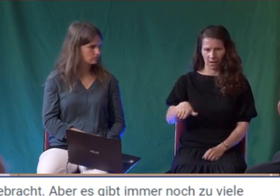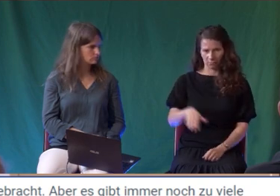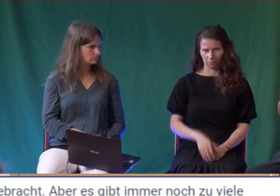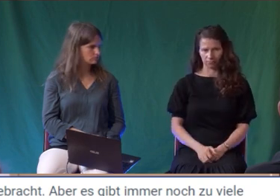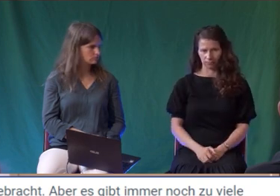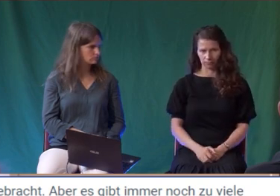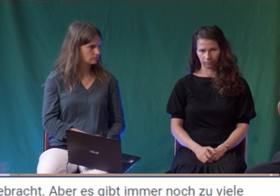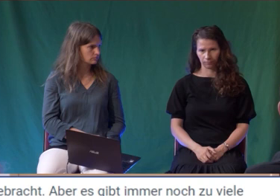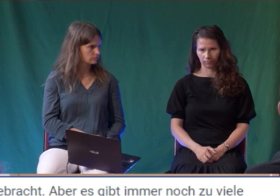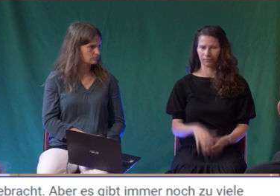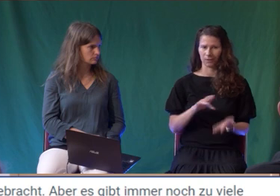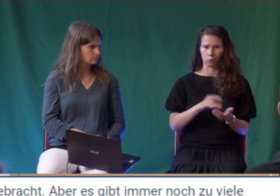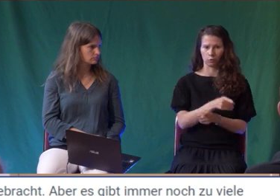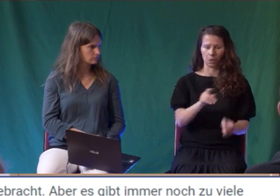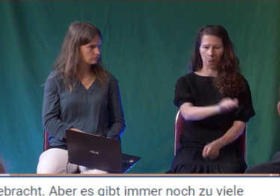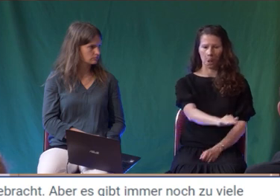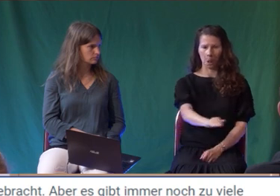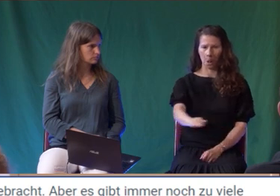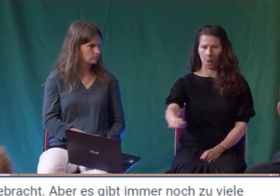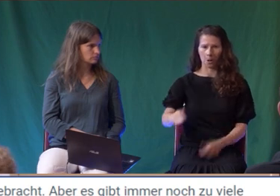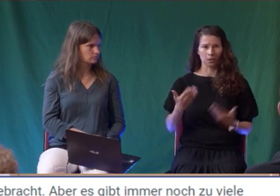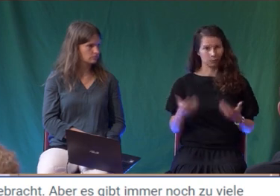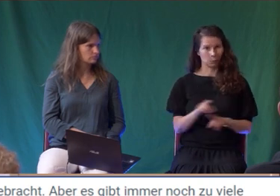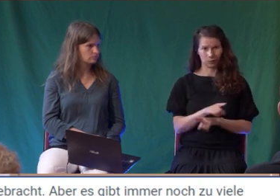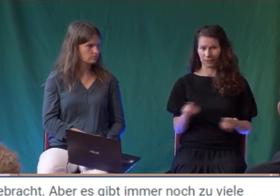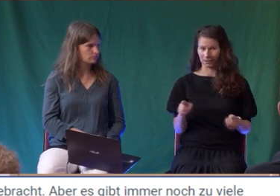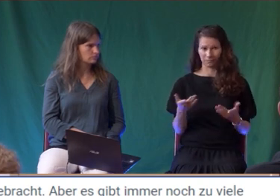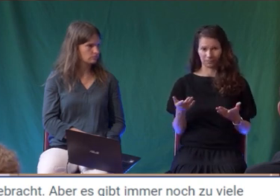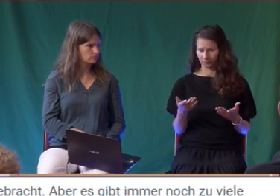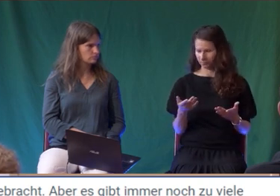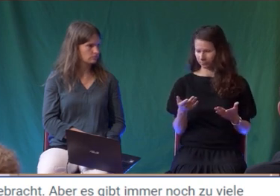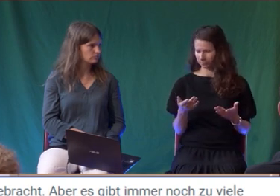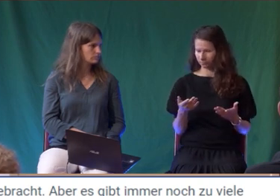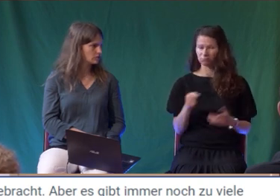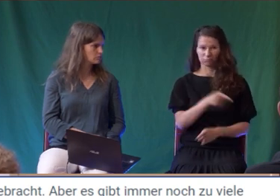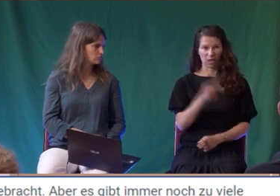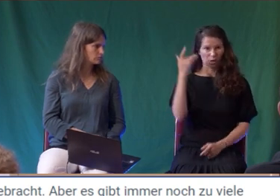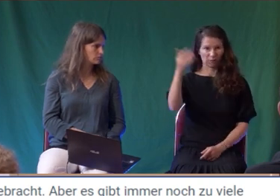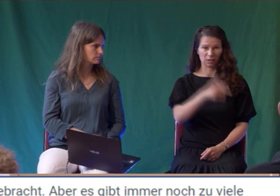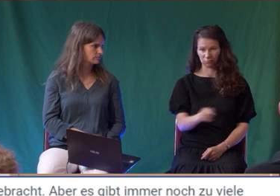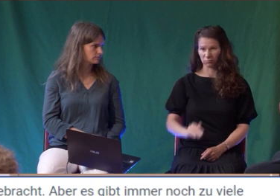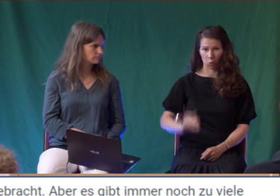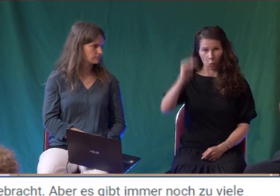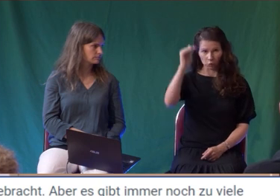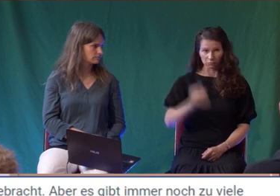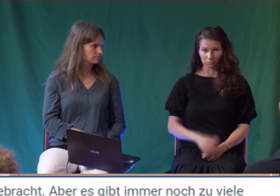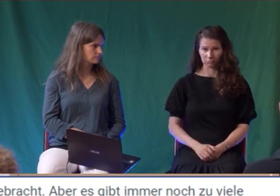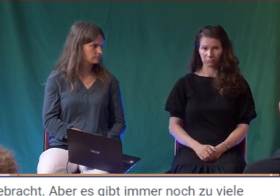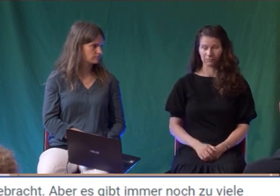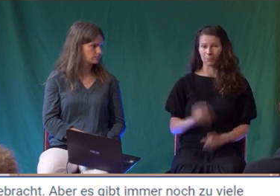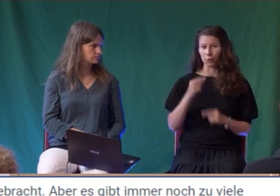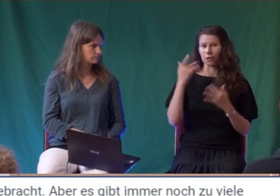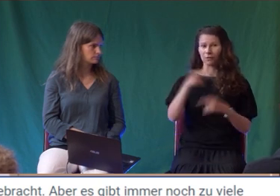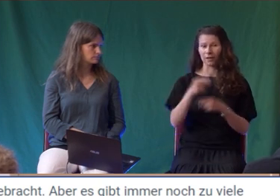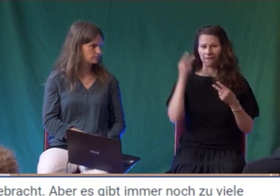die bleiben nicht so klein dass es Müsli über das kryptische sondern die werden groß verlieben sich